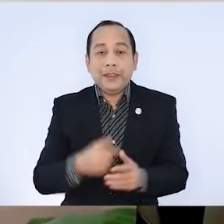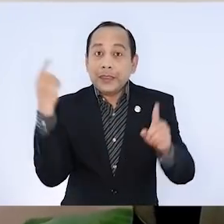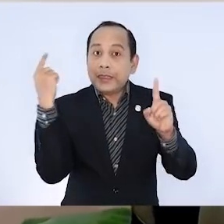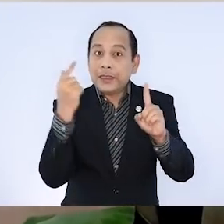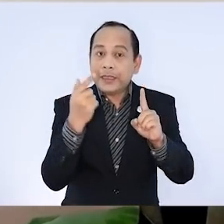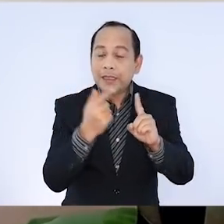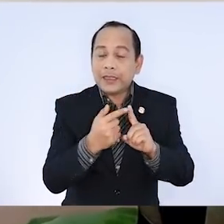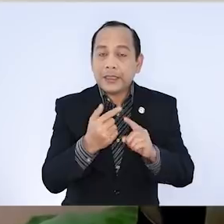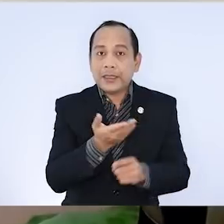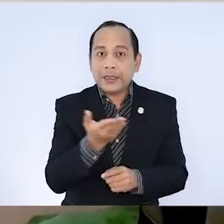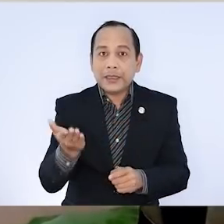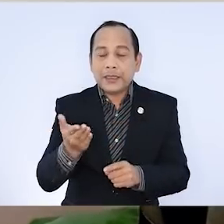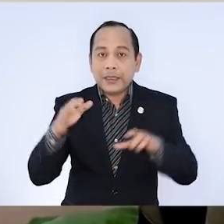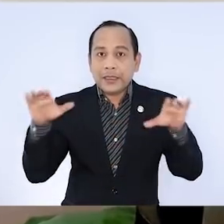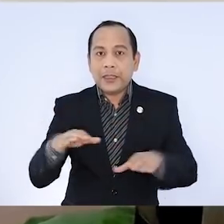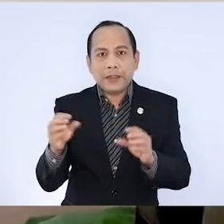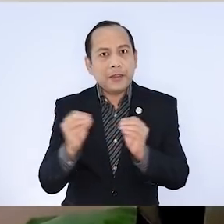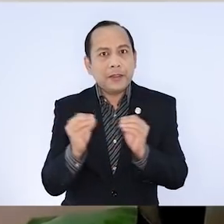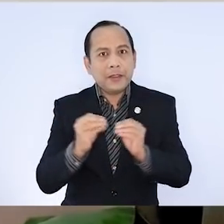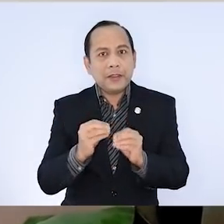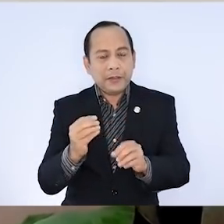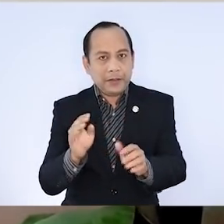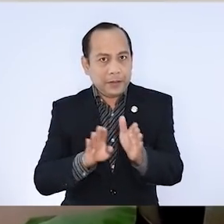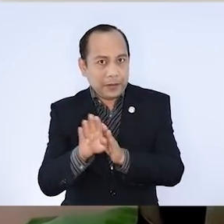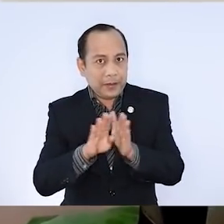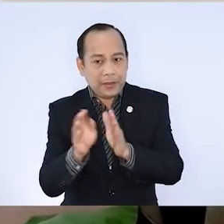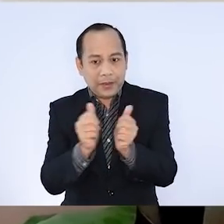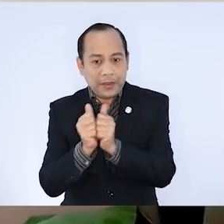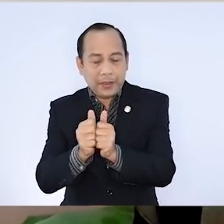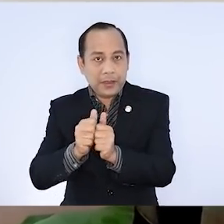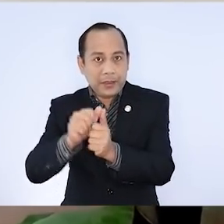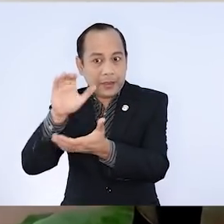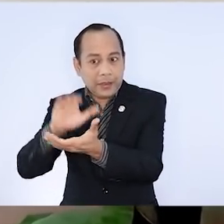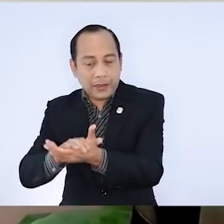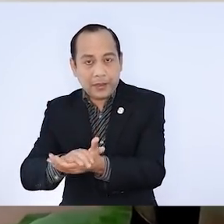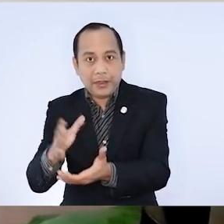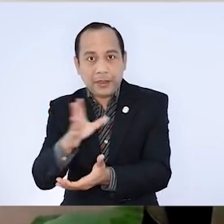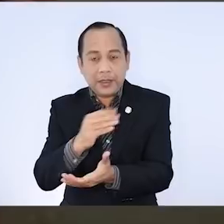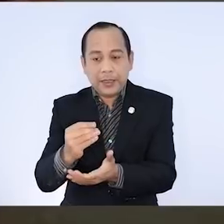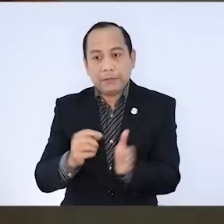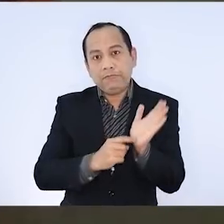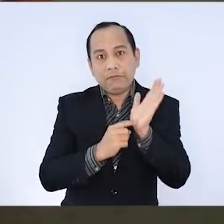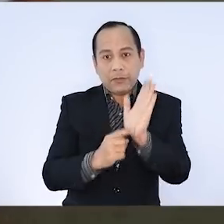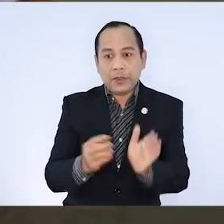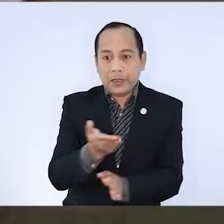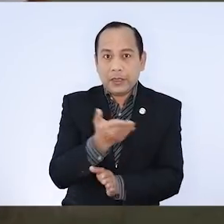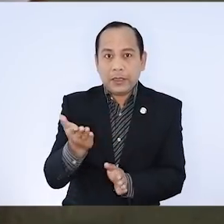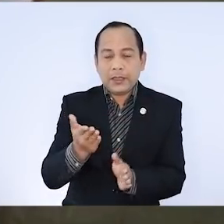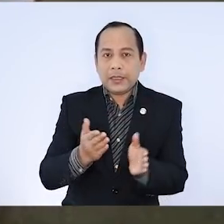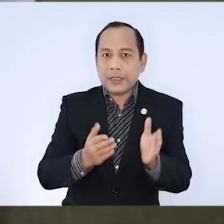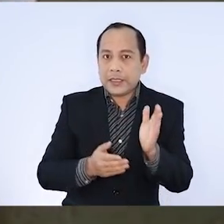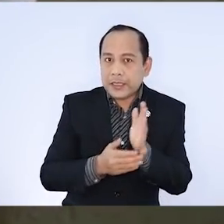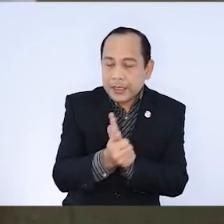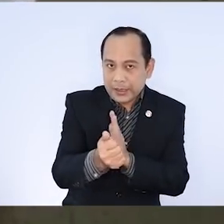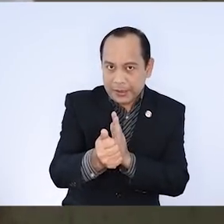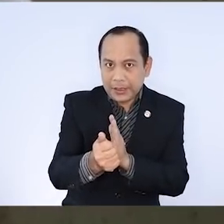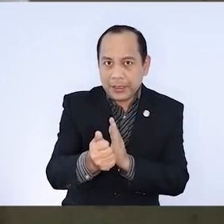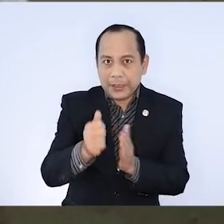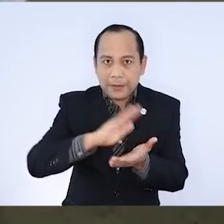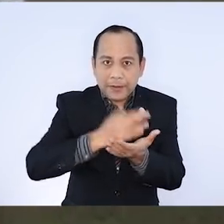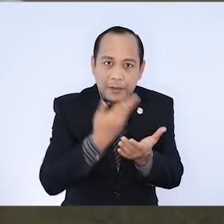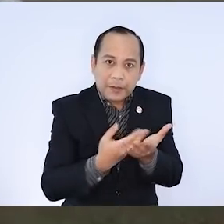Layunin pa ng aktibidad na lalong mapagyaman ang samahan ng mag-asawa at maipamalas nila ang kanilang husay at galing sa